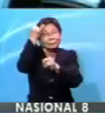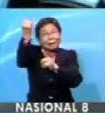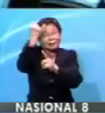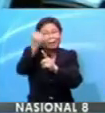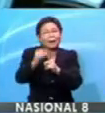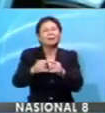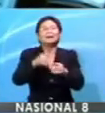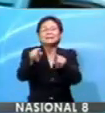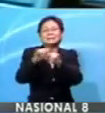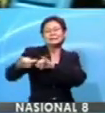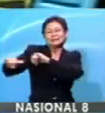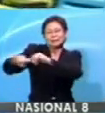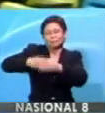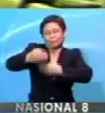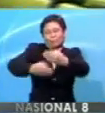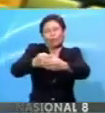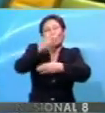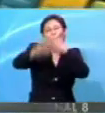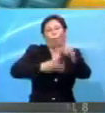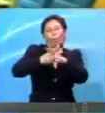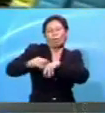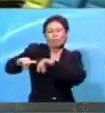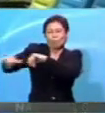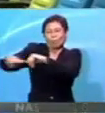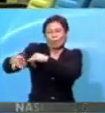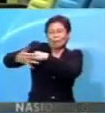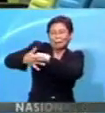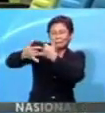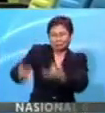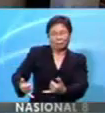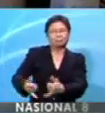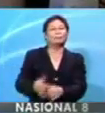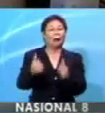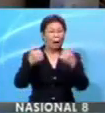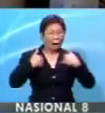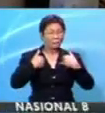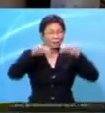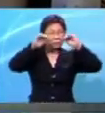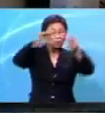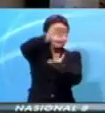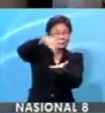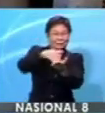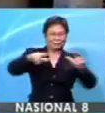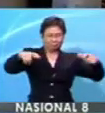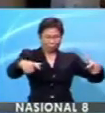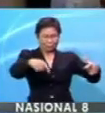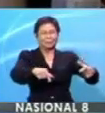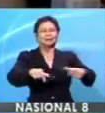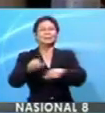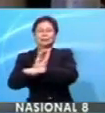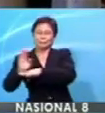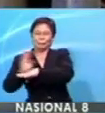dengan perkembangan dunia yang semakin pesat seiring dengan teknologi terkini malah dengan adanya peaching center ini memudahkan penggiat